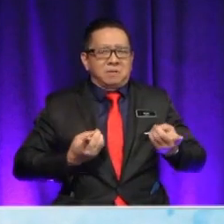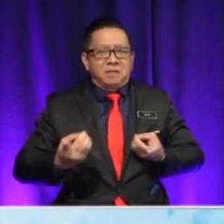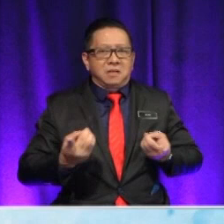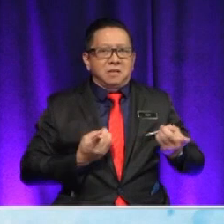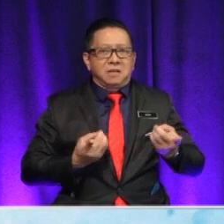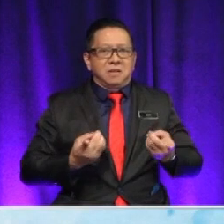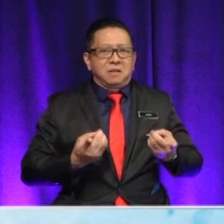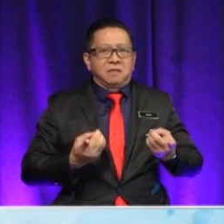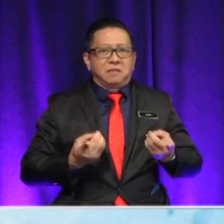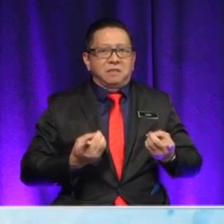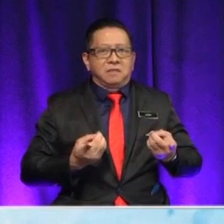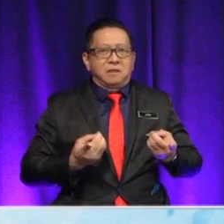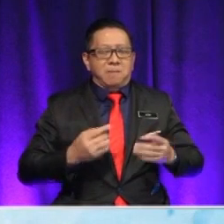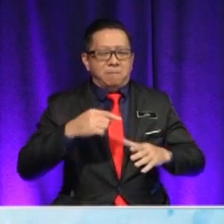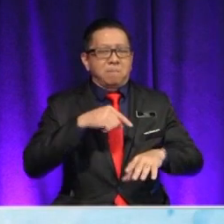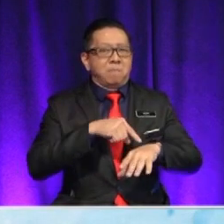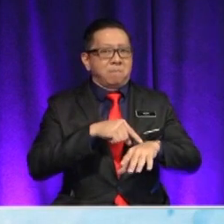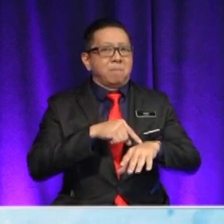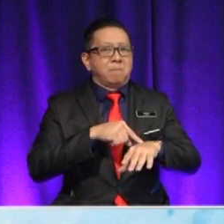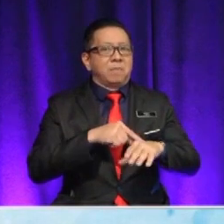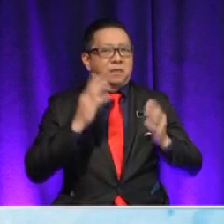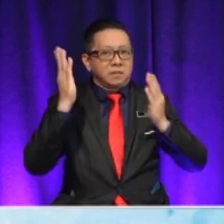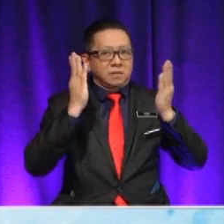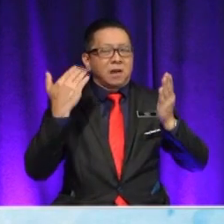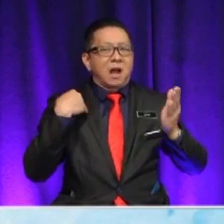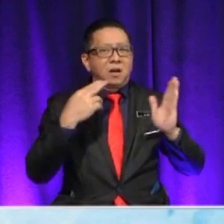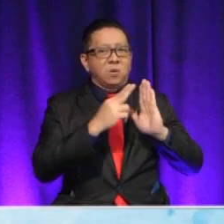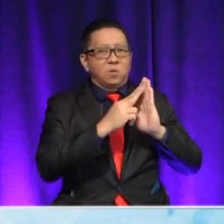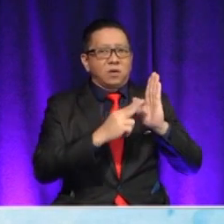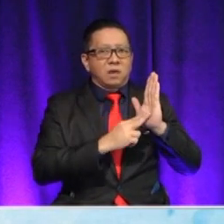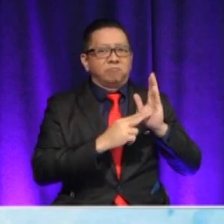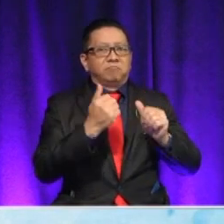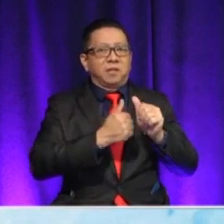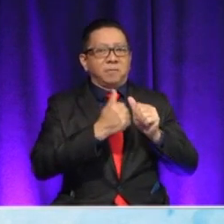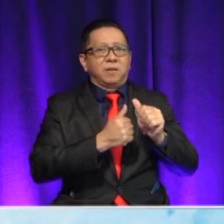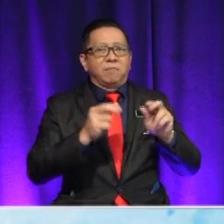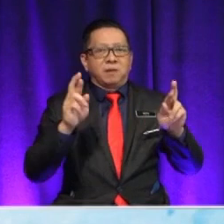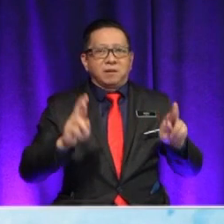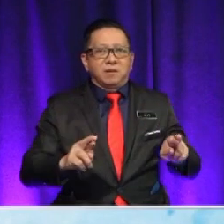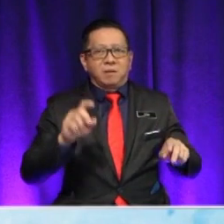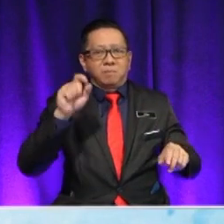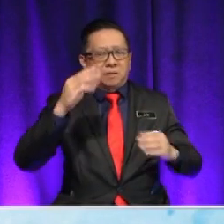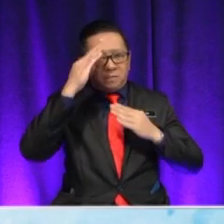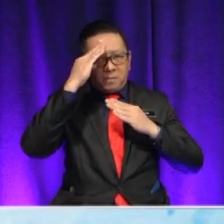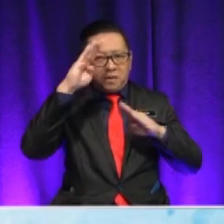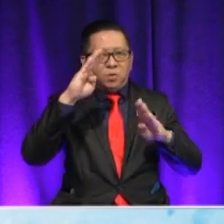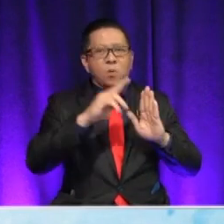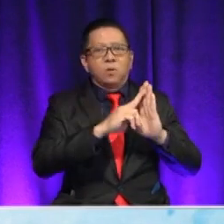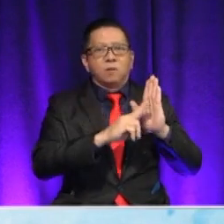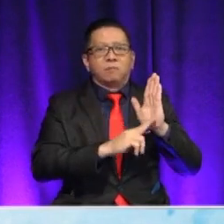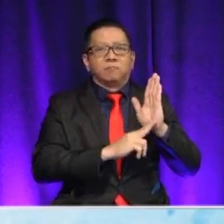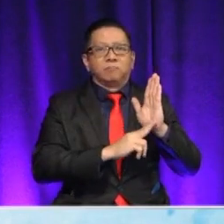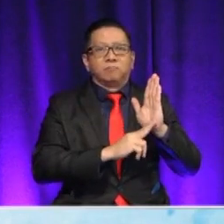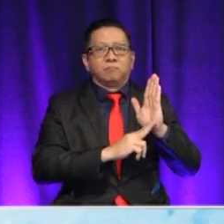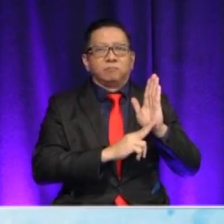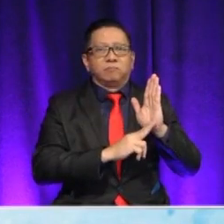mempunyai undang-undang yang tertinggi iaitu Perlembagaan Malaysia. Setiap rakyat mesti mematuhi undang-undang ini. Undang-undang ini telah